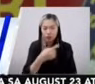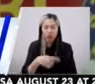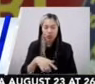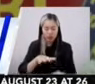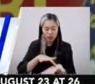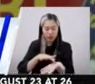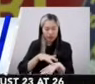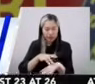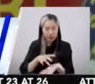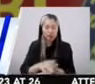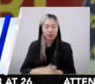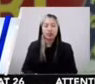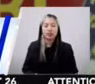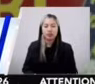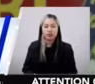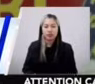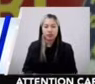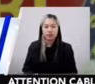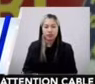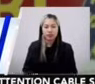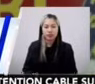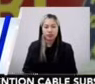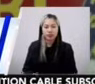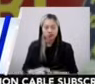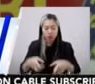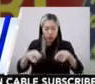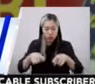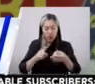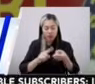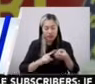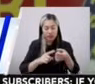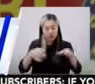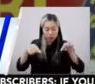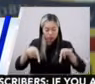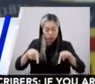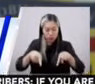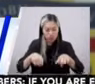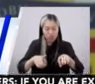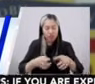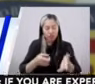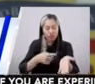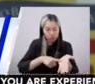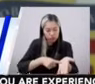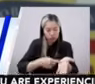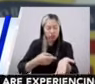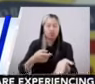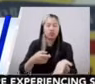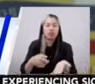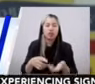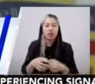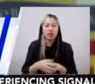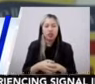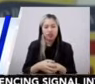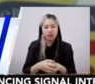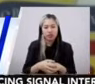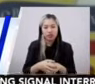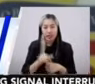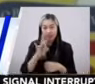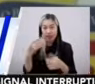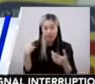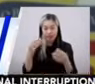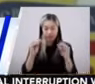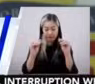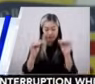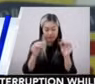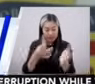dalawang index finger. So we are still checking the veracity of the report. Kung meron silang fingerprint na pumasok nga